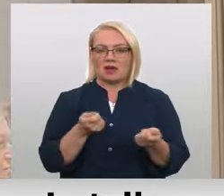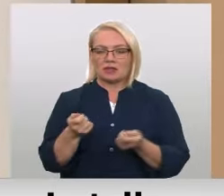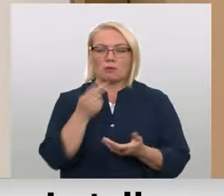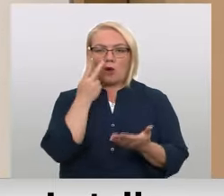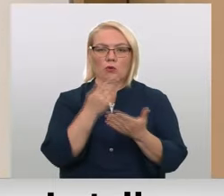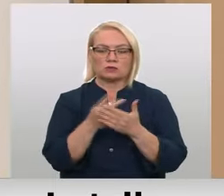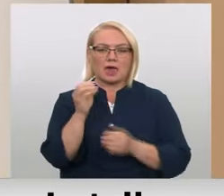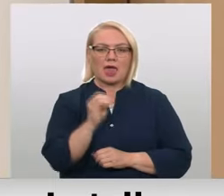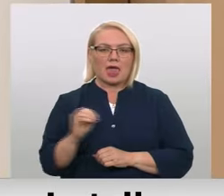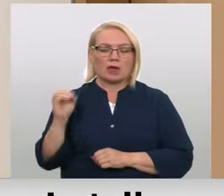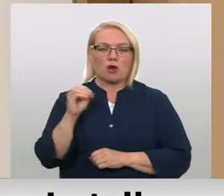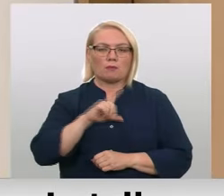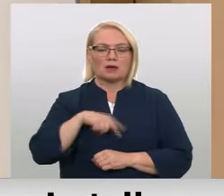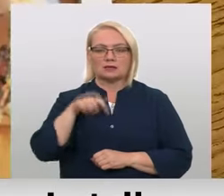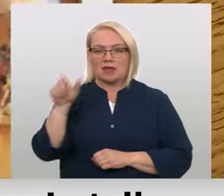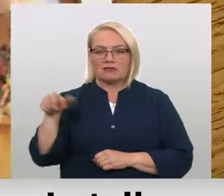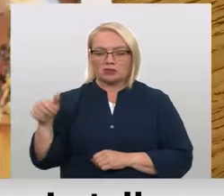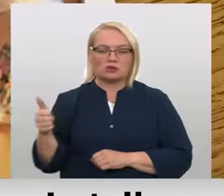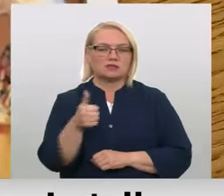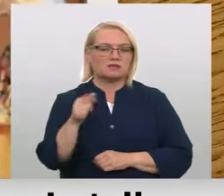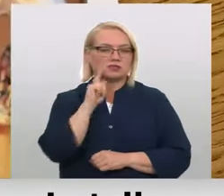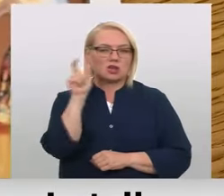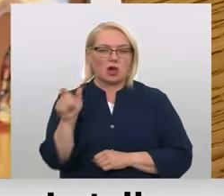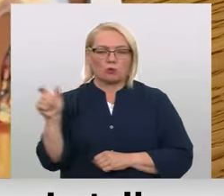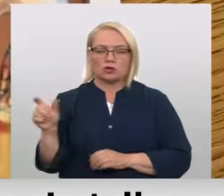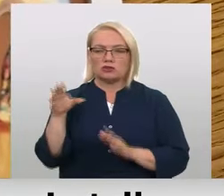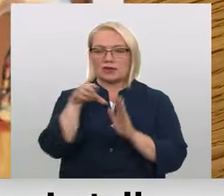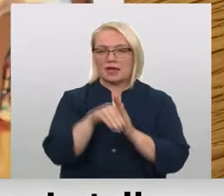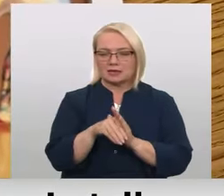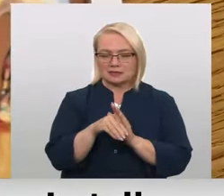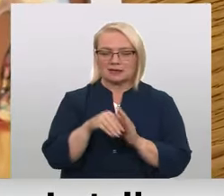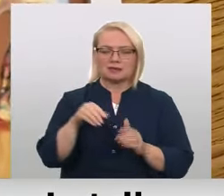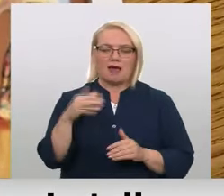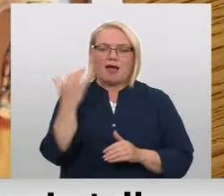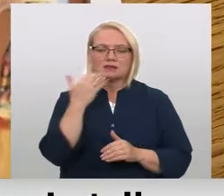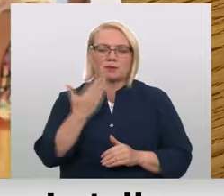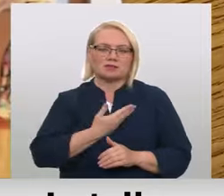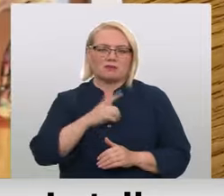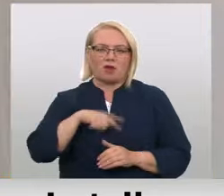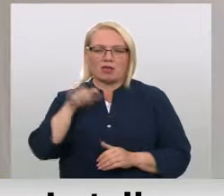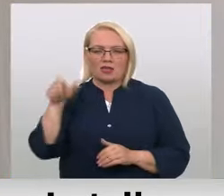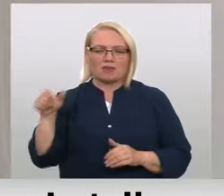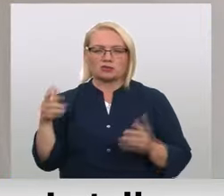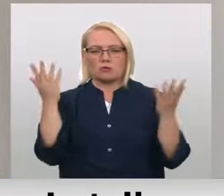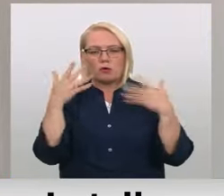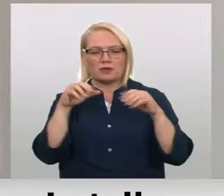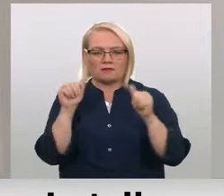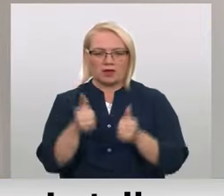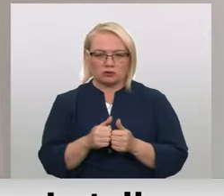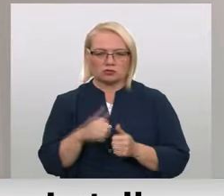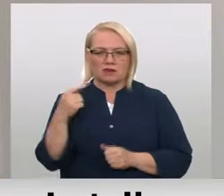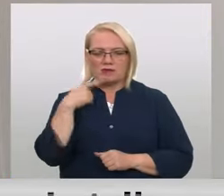uzskata Eiropas Latviešu un jo īpaši jauniešu iesaisti diasporas politikas veidošanā. Eiropas jaunieši